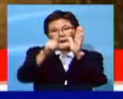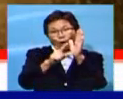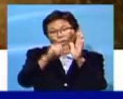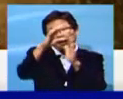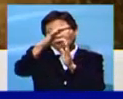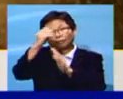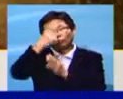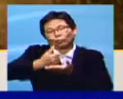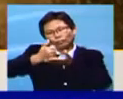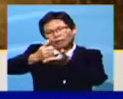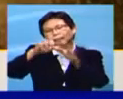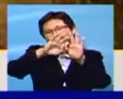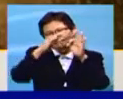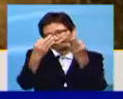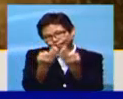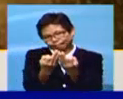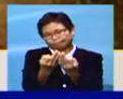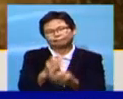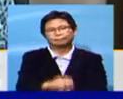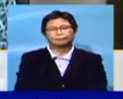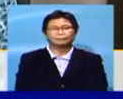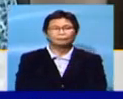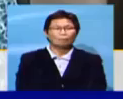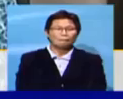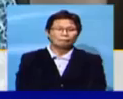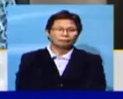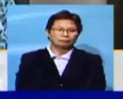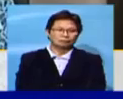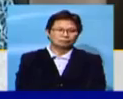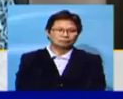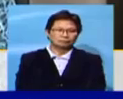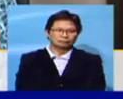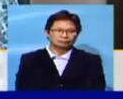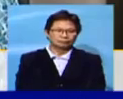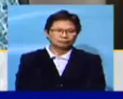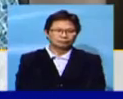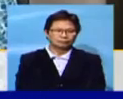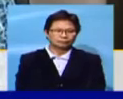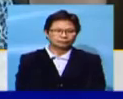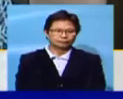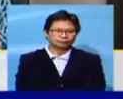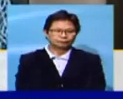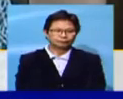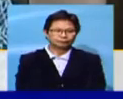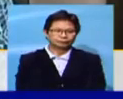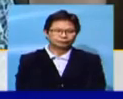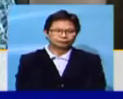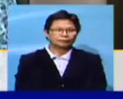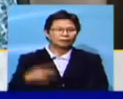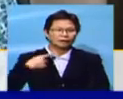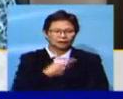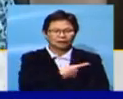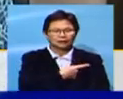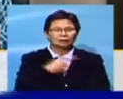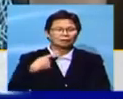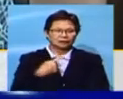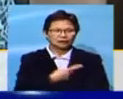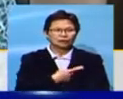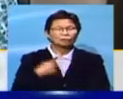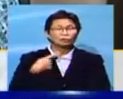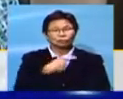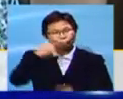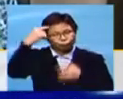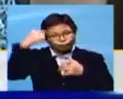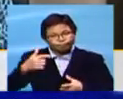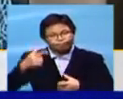untuk membantu keluarga terbabit kita telah buat kepusan bersetuju